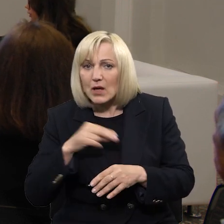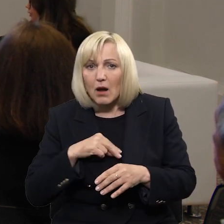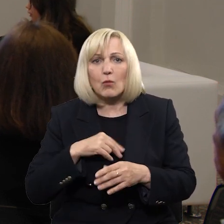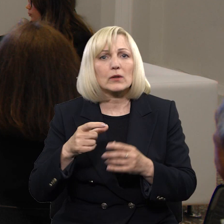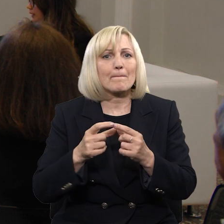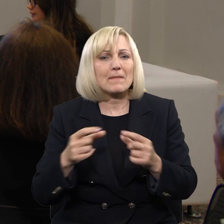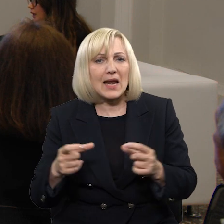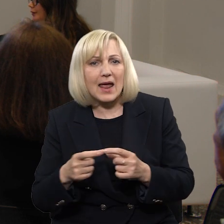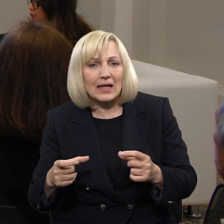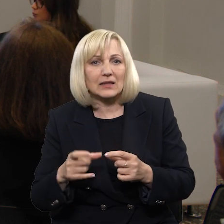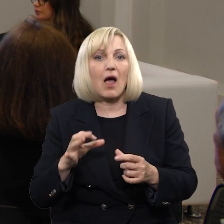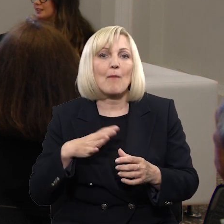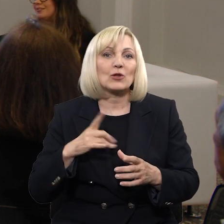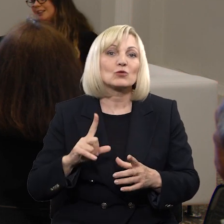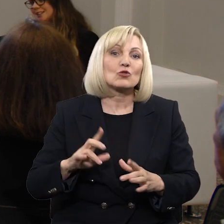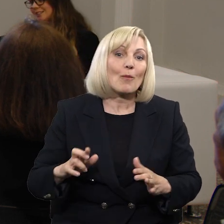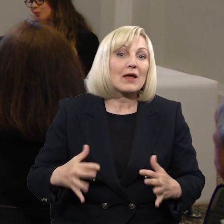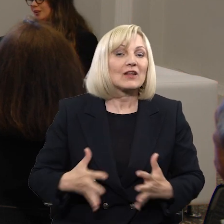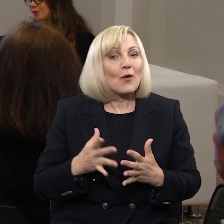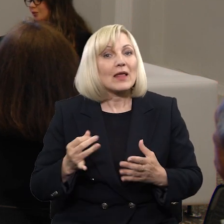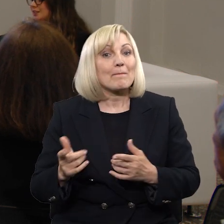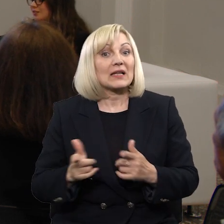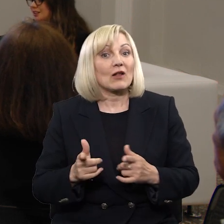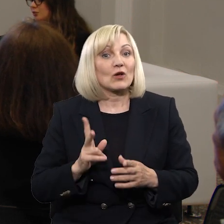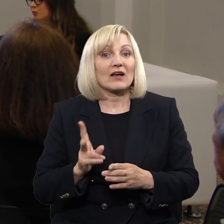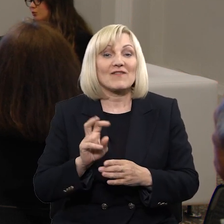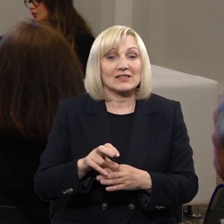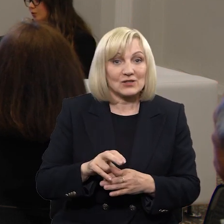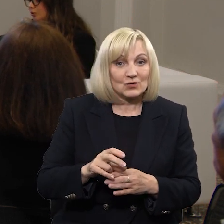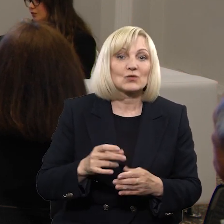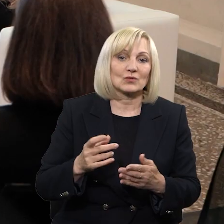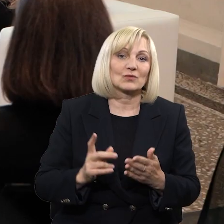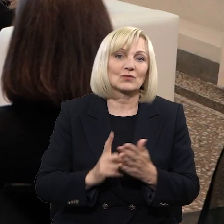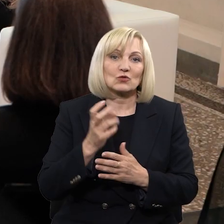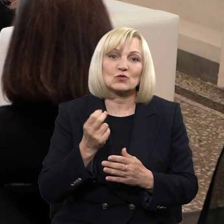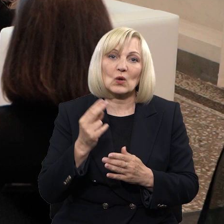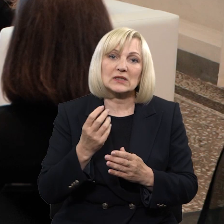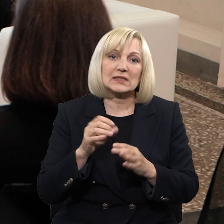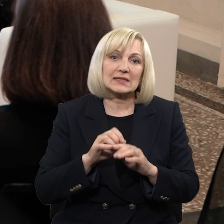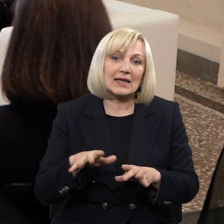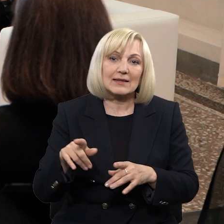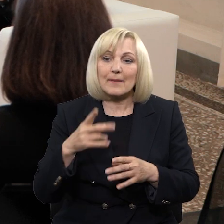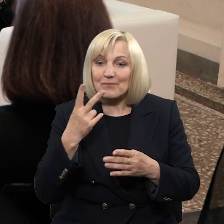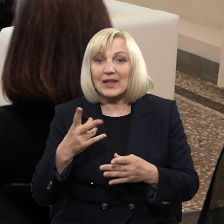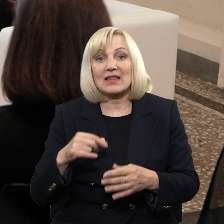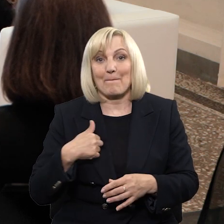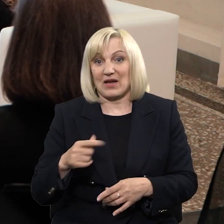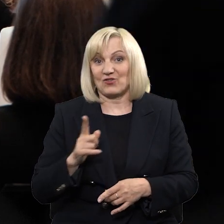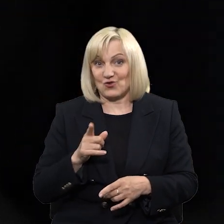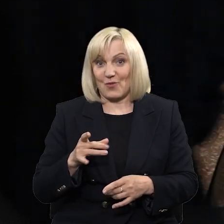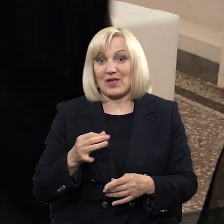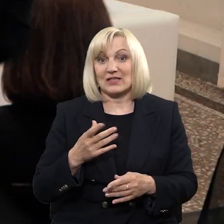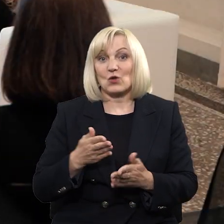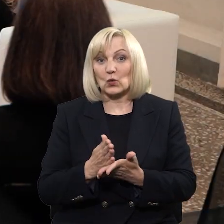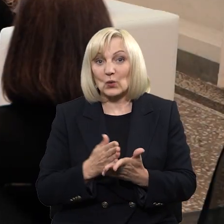работы билеты а потом чтобы вдохновиться и подготовиться к визиту уже пойдут наши социальные сети где их ждем мы